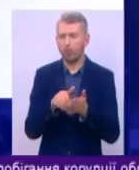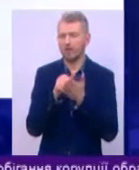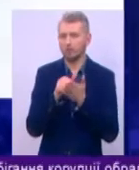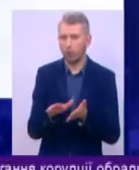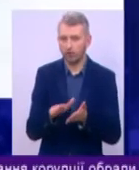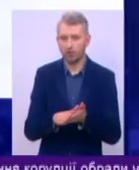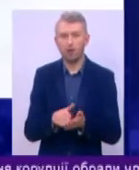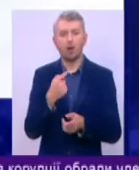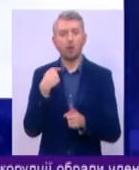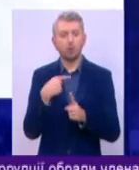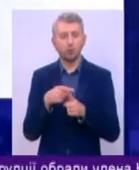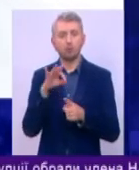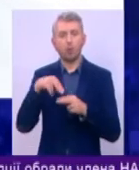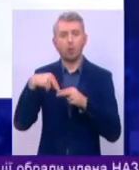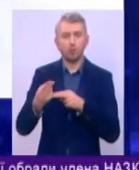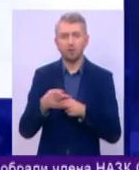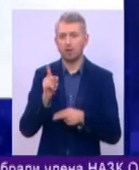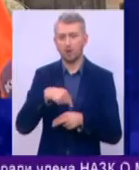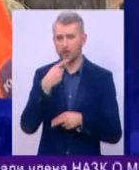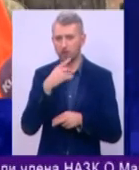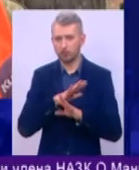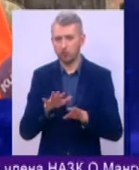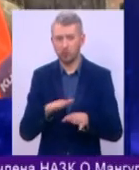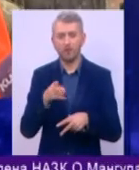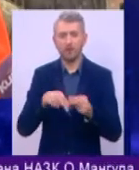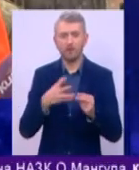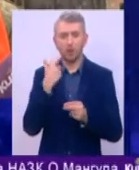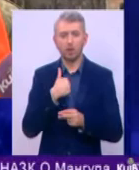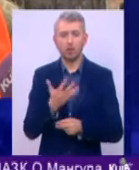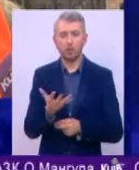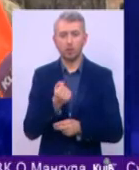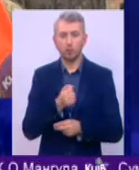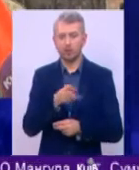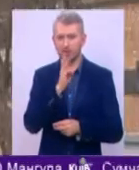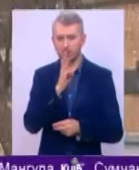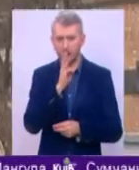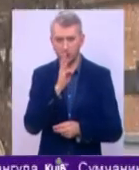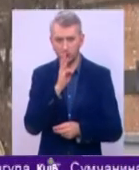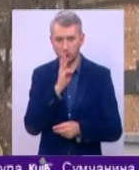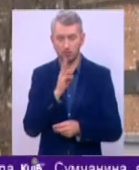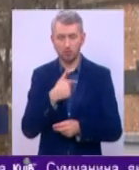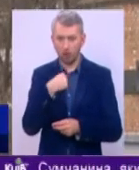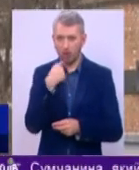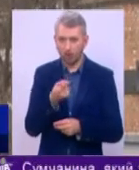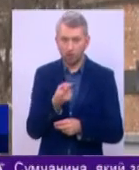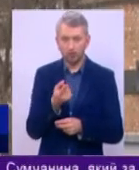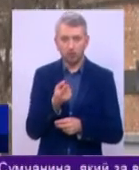відмовилося. Мало того, про компенсацію навіть не йшлося. В кінці, коли я отримав зарплату,